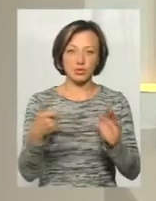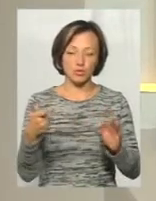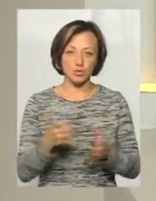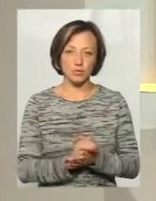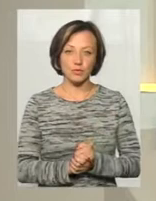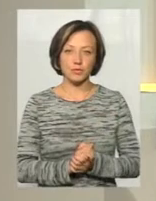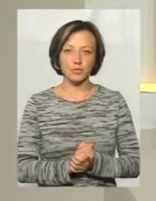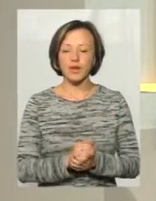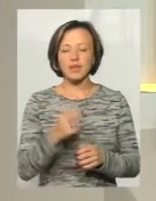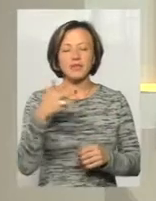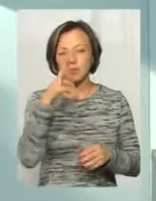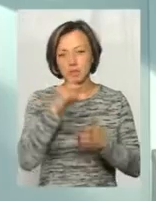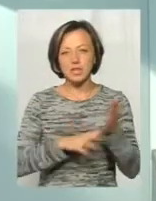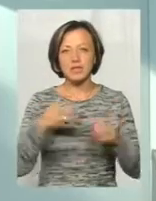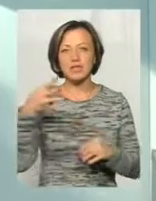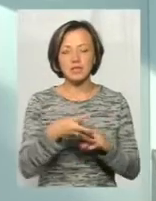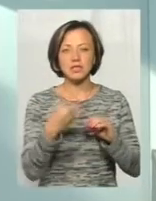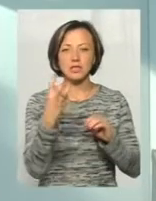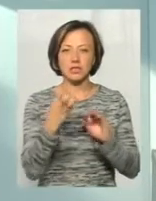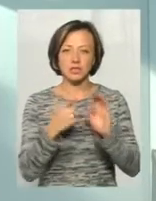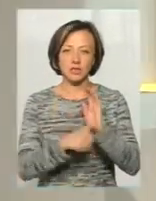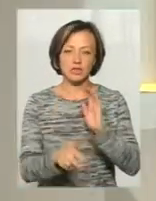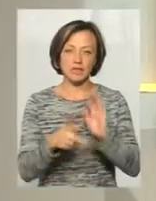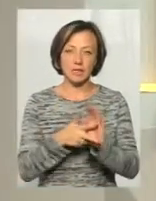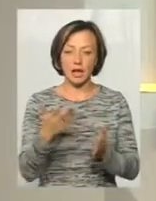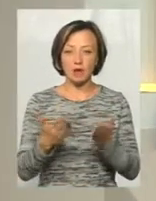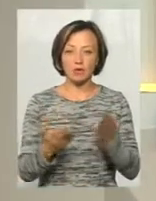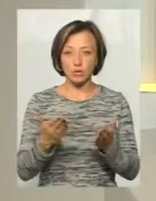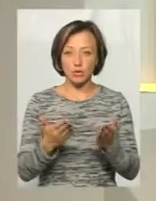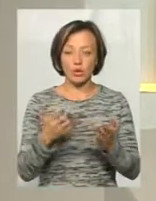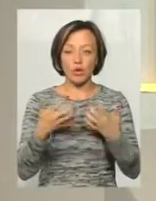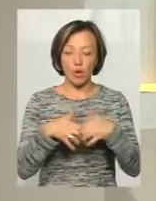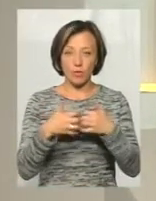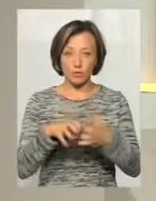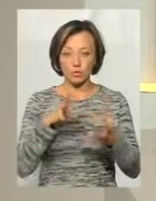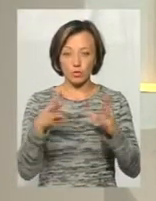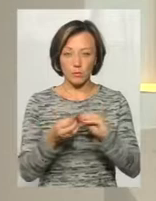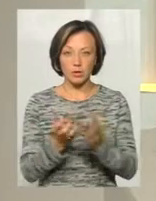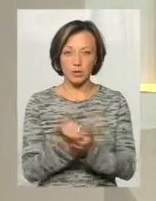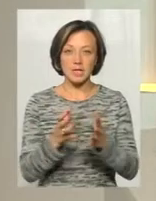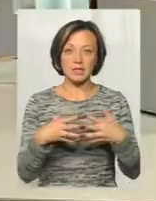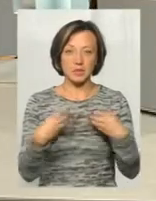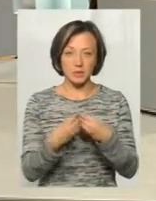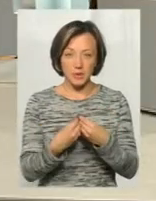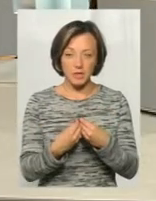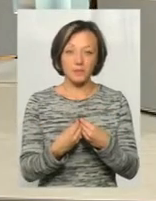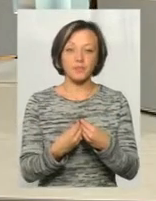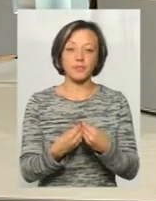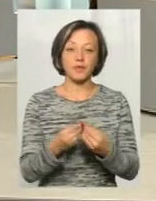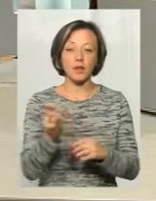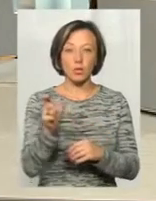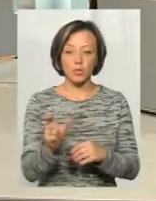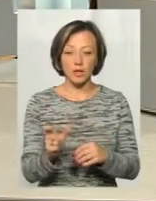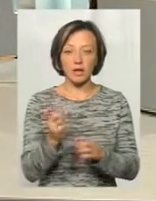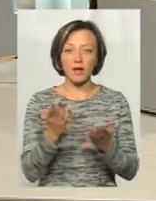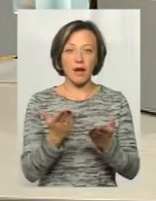становити 3 368 гривень. Тобто, якщо буде розраховуватись сукупний дохід сім'ї, так, на призначення субсидії, да, то кожна